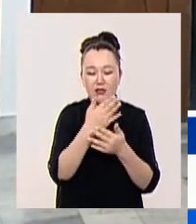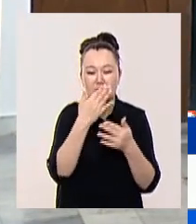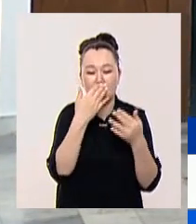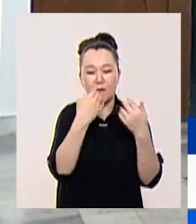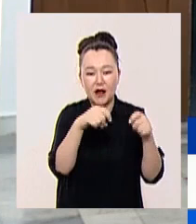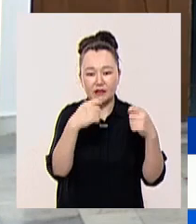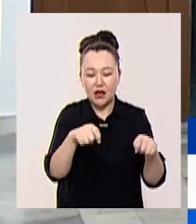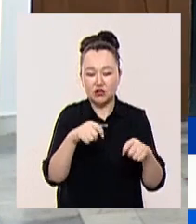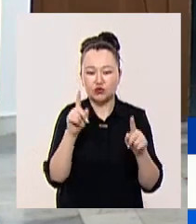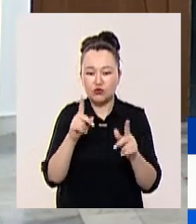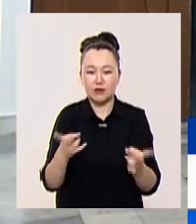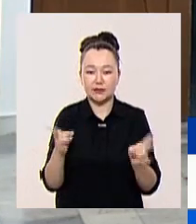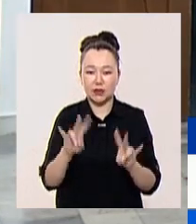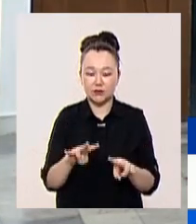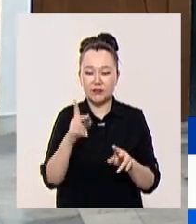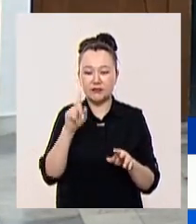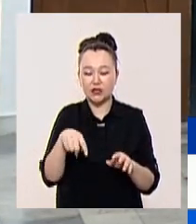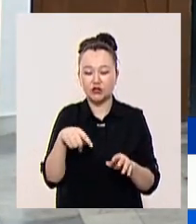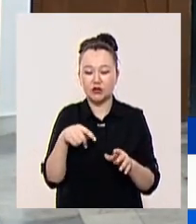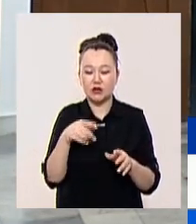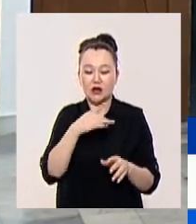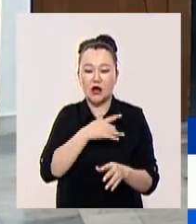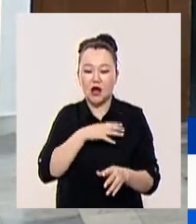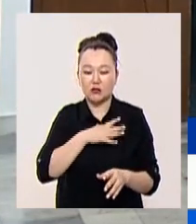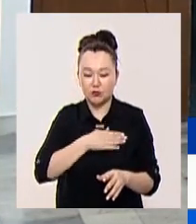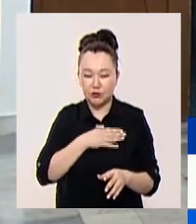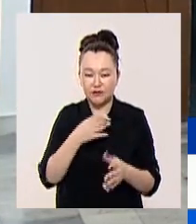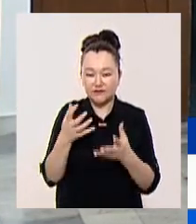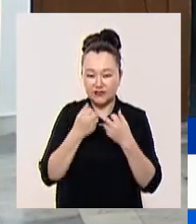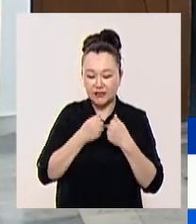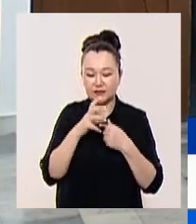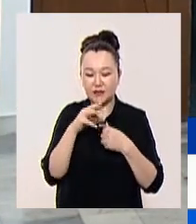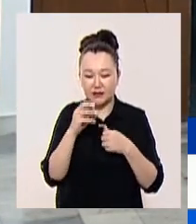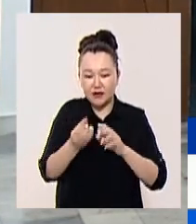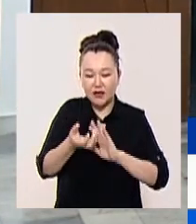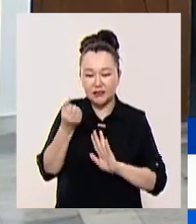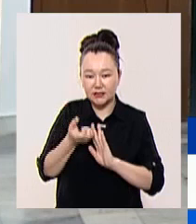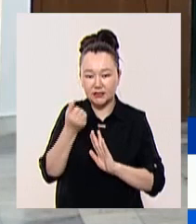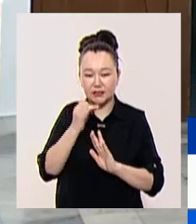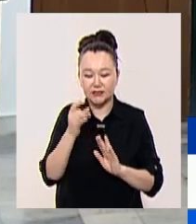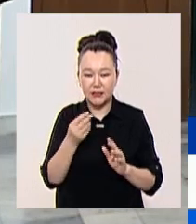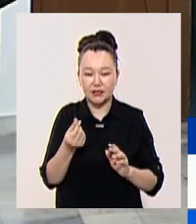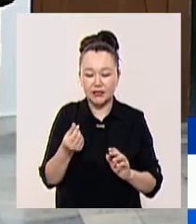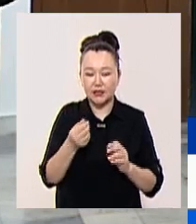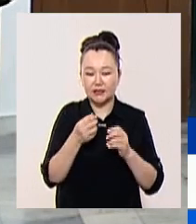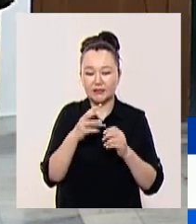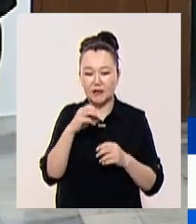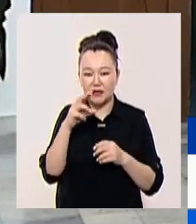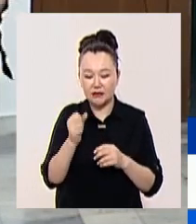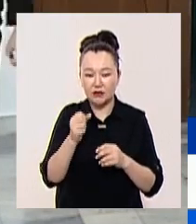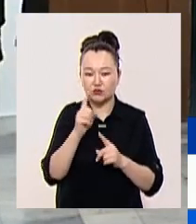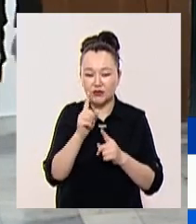далее. Что остается? Значит, освоить эту смету, да? Что-то вытащить оттуда, что-то вытащить из этой статьи сметы,